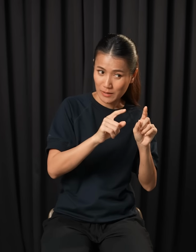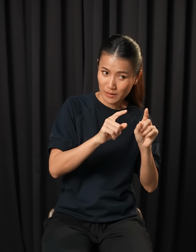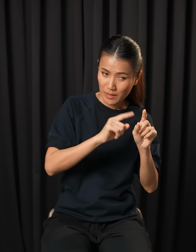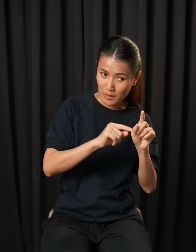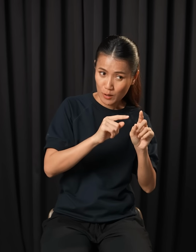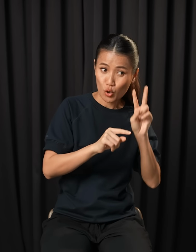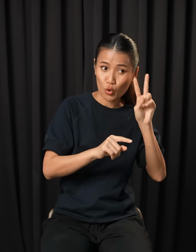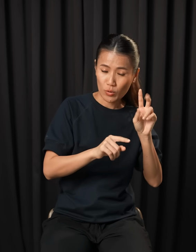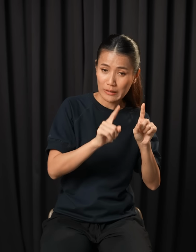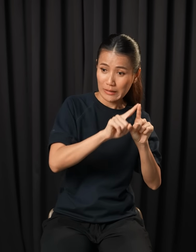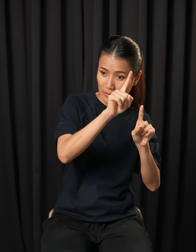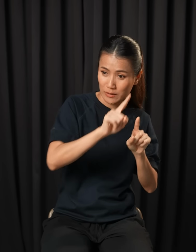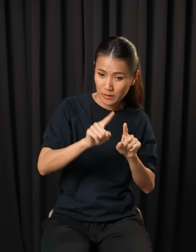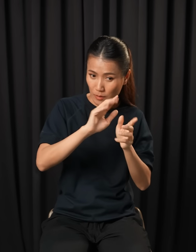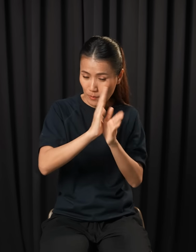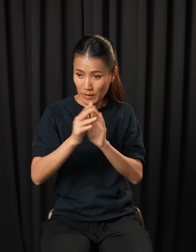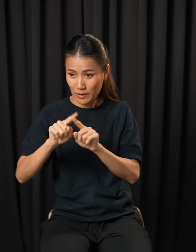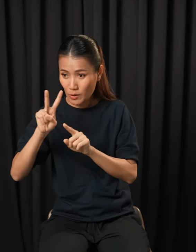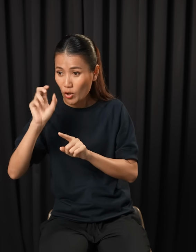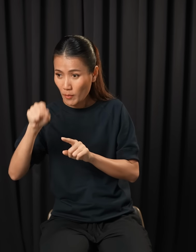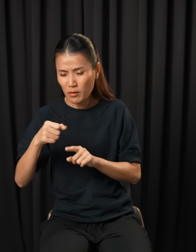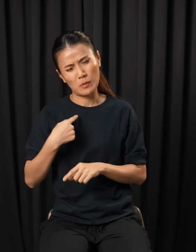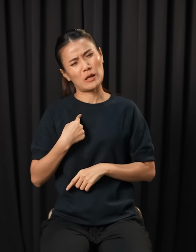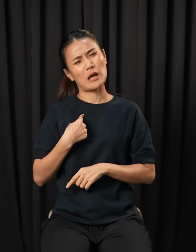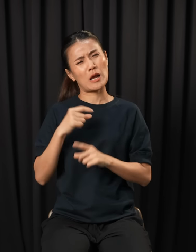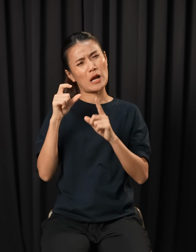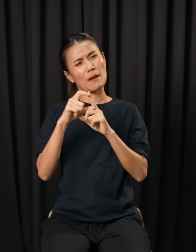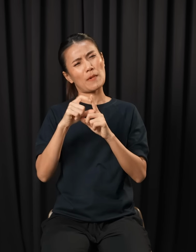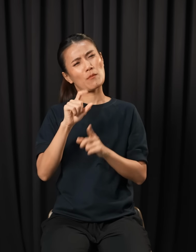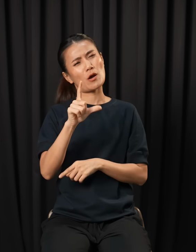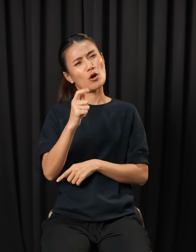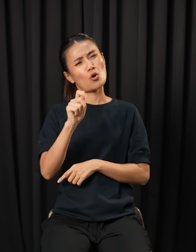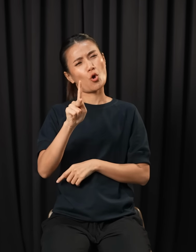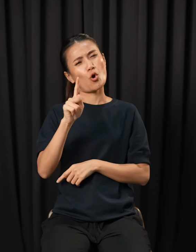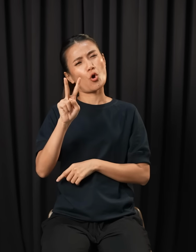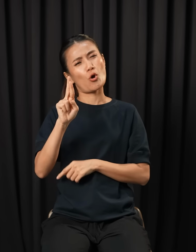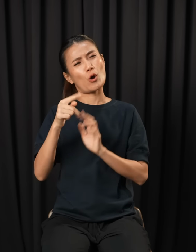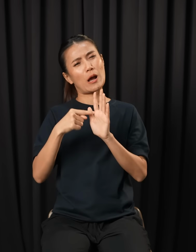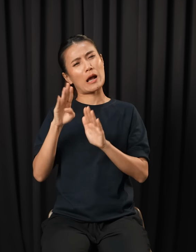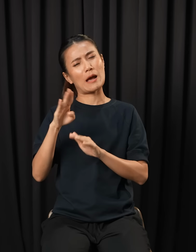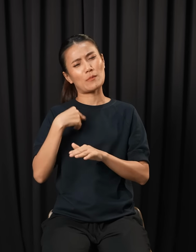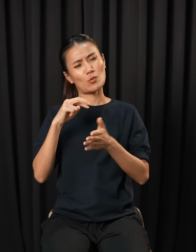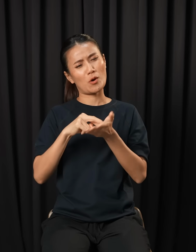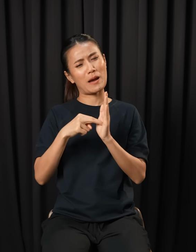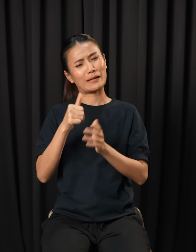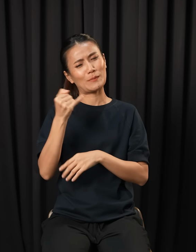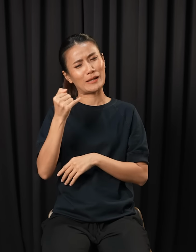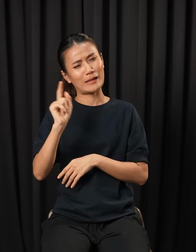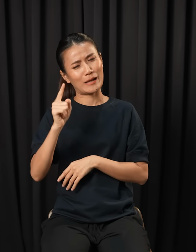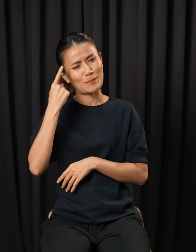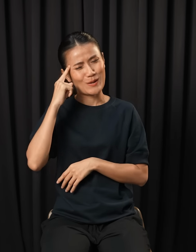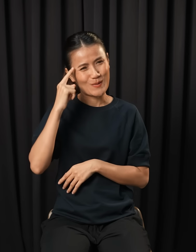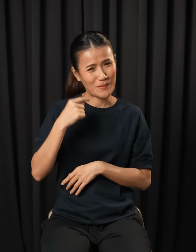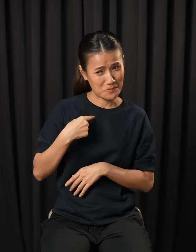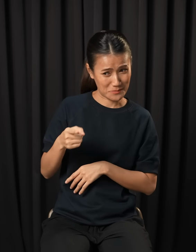นเวอร์ชันสองถูกไหมครับผมคิดว่ามันไปในทิศทางที่ดีมากขึ้นคือผมไม่รู้ว่าเขาว่าลอกคราบมันมีความหมาย